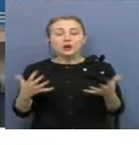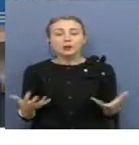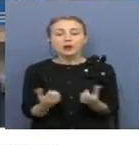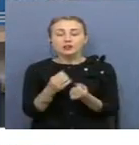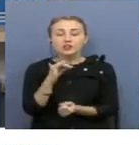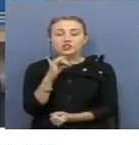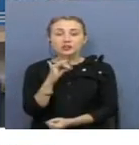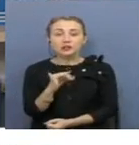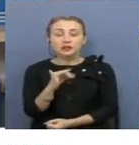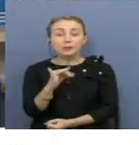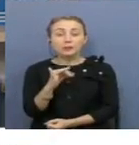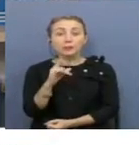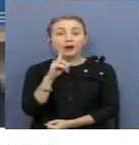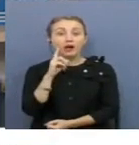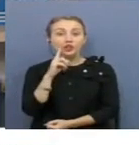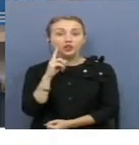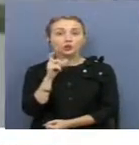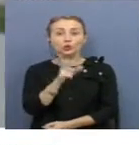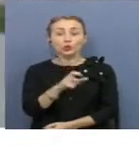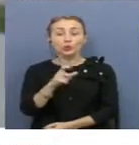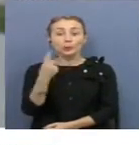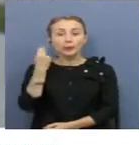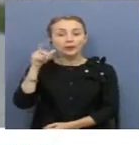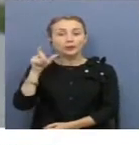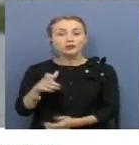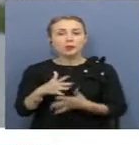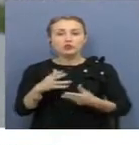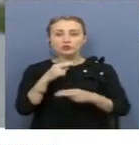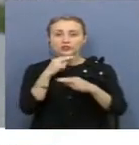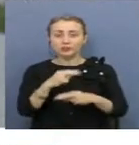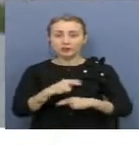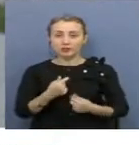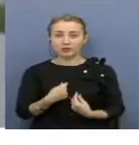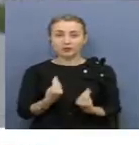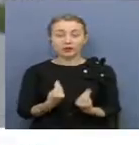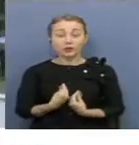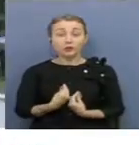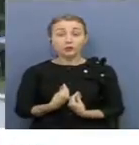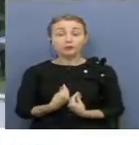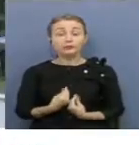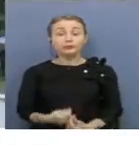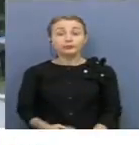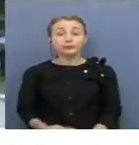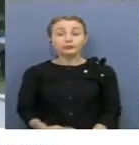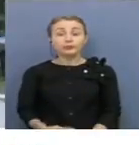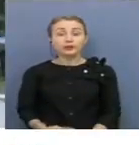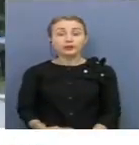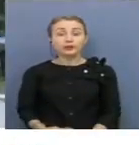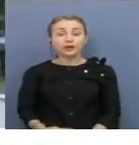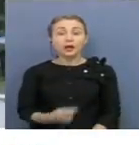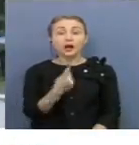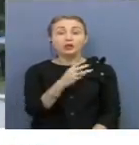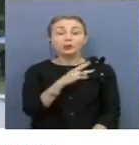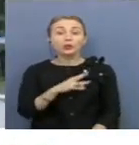өте қуаныштымыз және де біз осыны қолдаймыз. Жоғарыда айтылған бастама халықтың қолжетімді деңгейде өмір сүруіне бағытталған. Бес